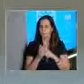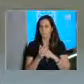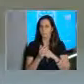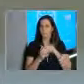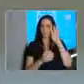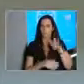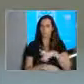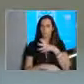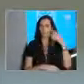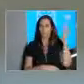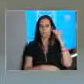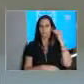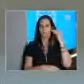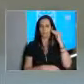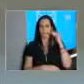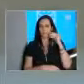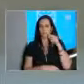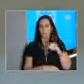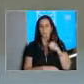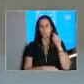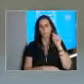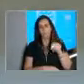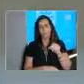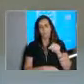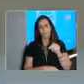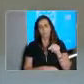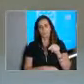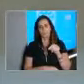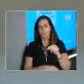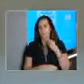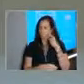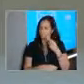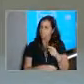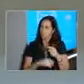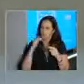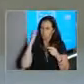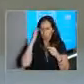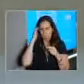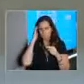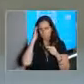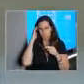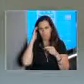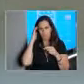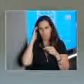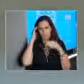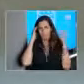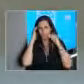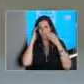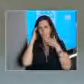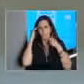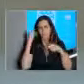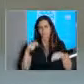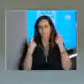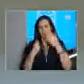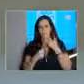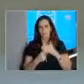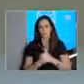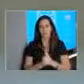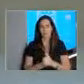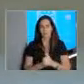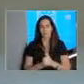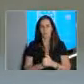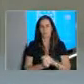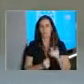מערכת השעות של ביתו, שבה לכאורה ריכוז יוצא דופן של לימודי יהדות ותרבות ישראל,